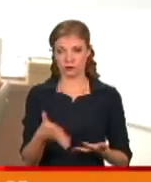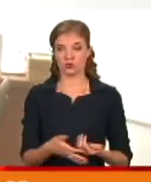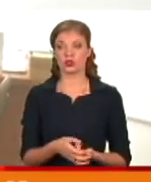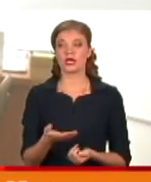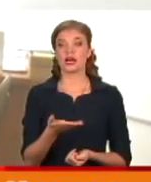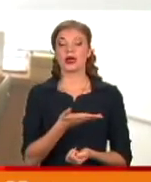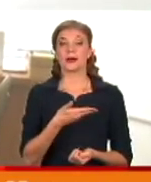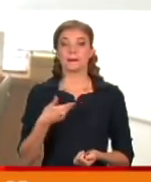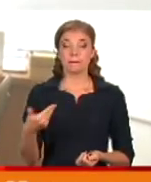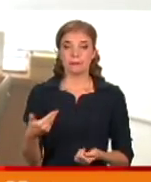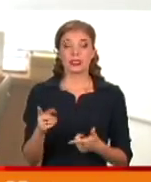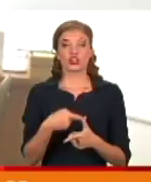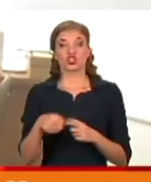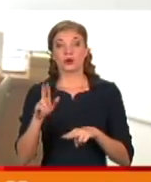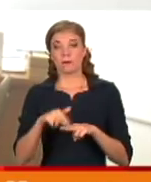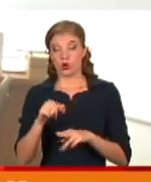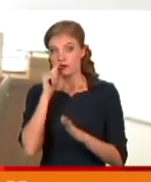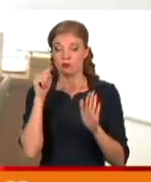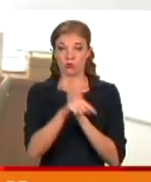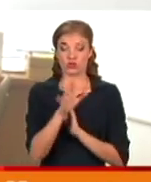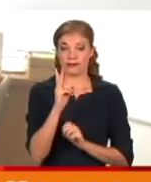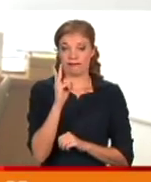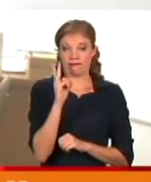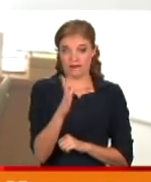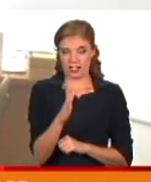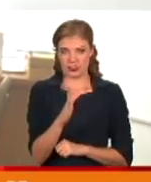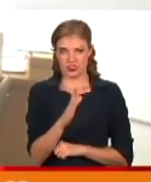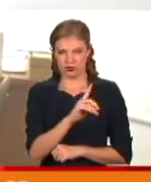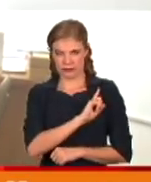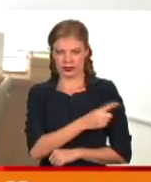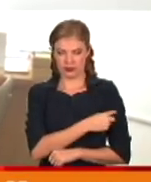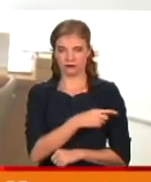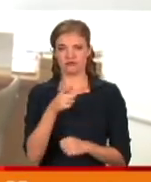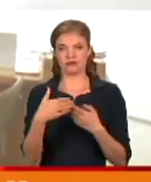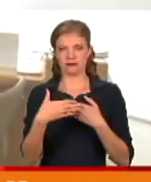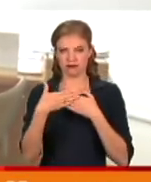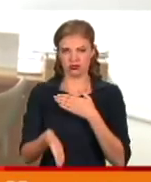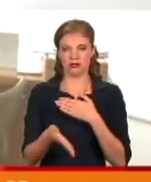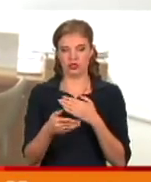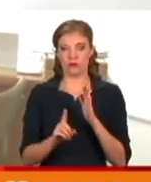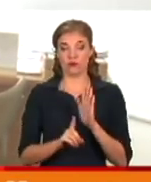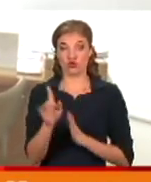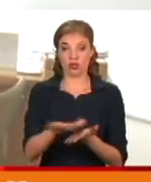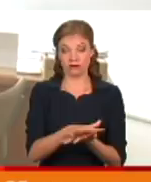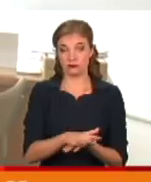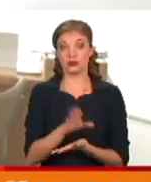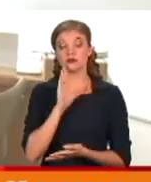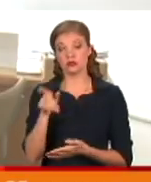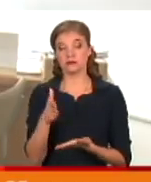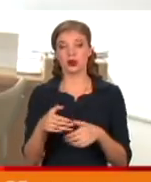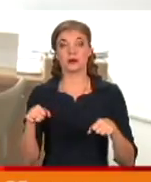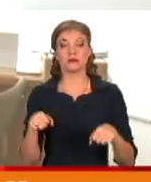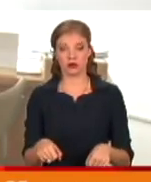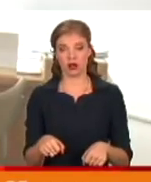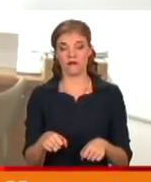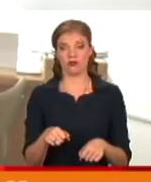ми чи поліція проникне до неї в квартиру, село Мід, виламає замок, ми почнемо це виносити, вона спокійно має повне право,